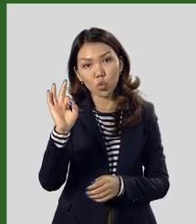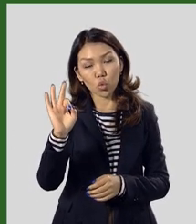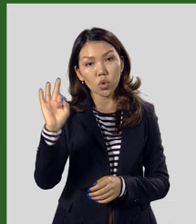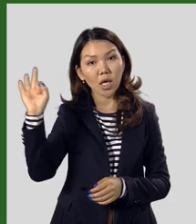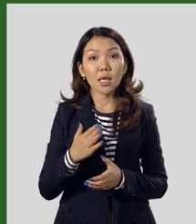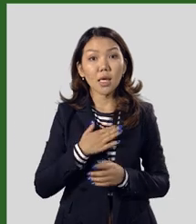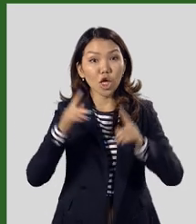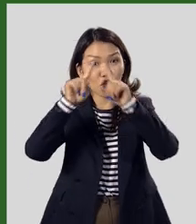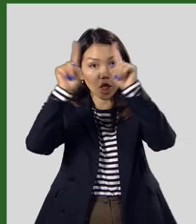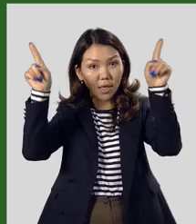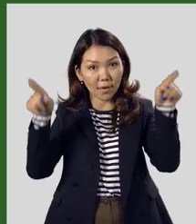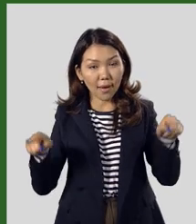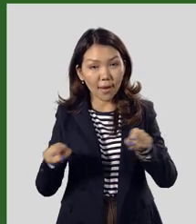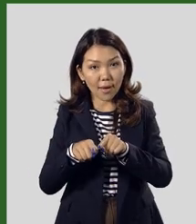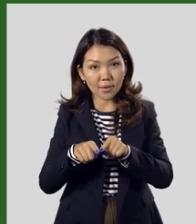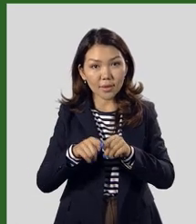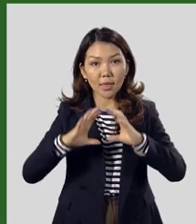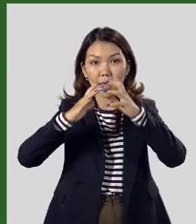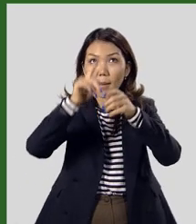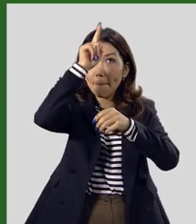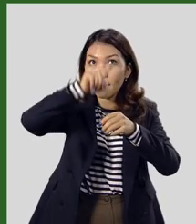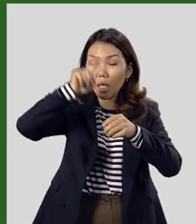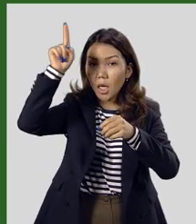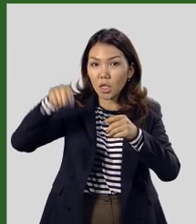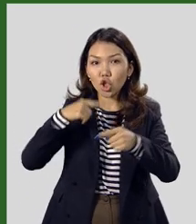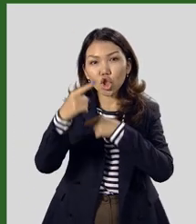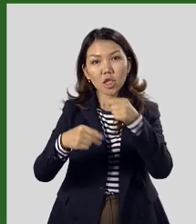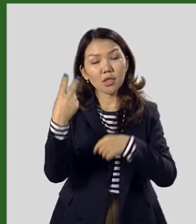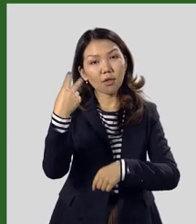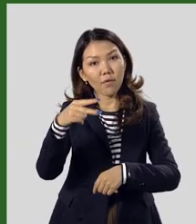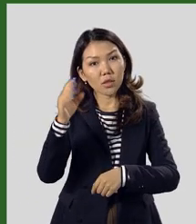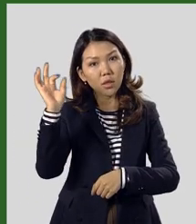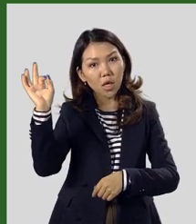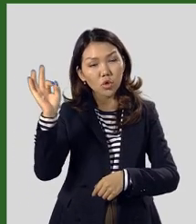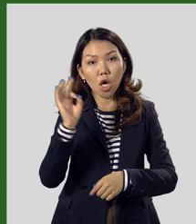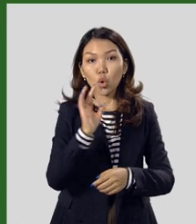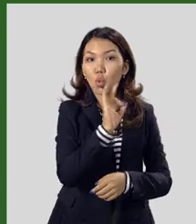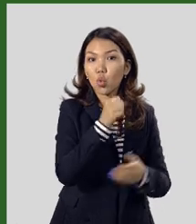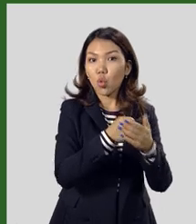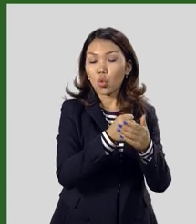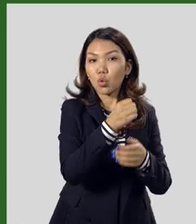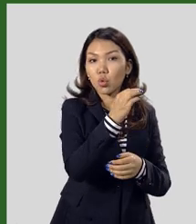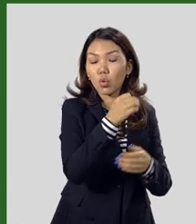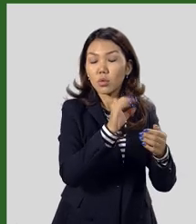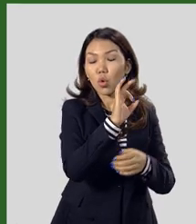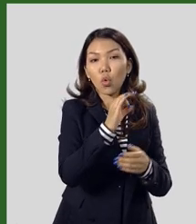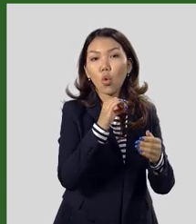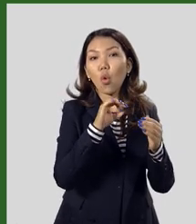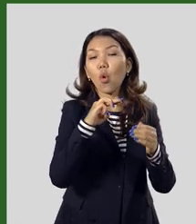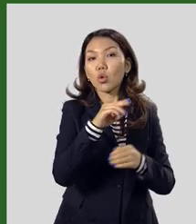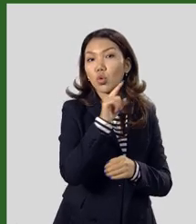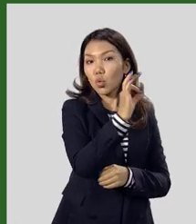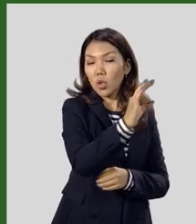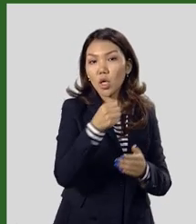На нашей карте меридианы проведены через 20 градусов, от 0 до 180